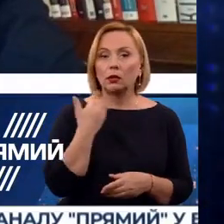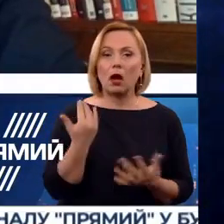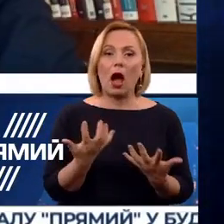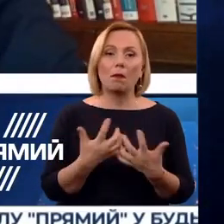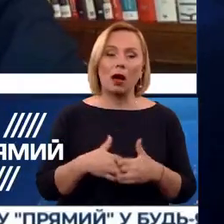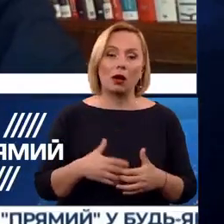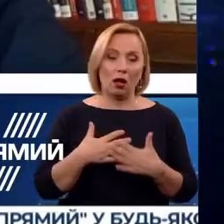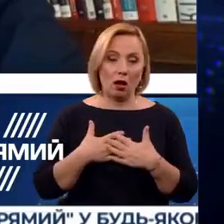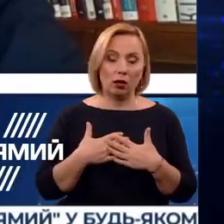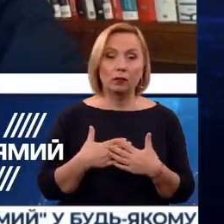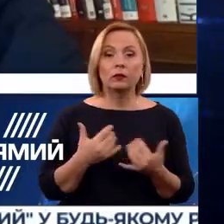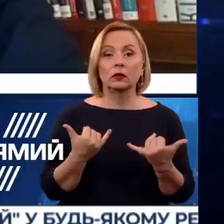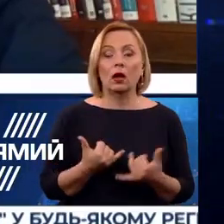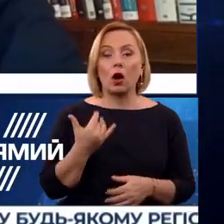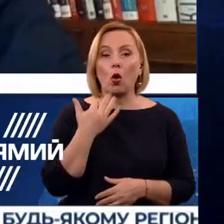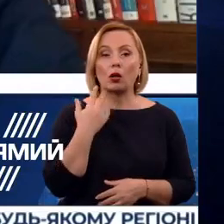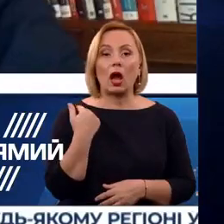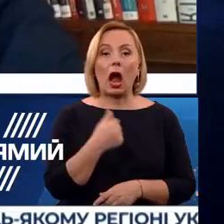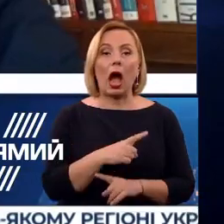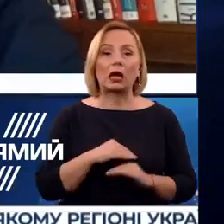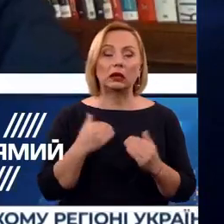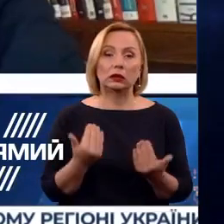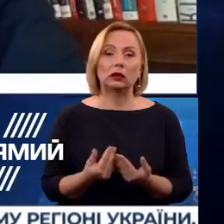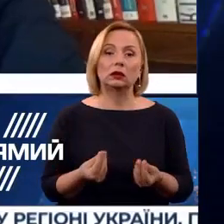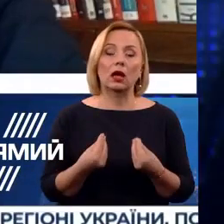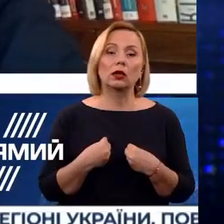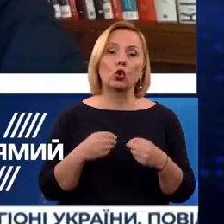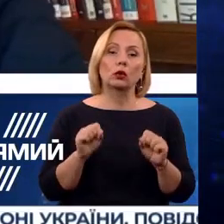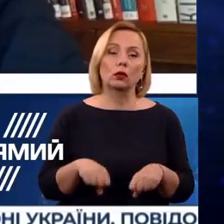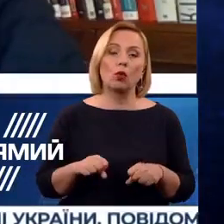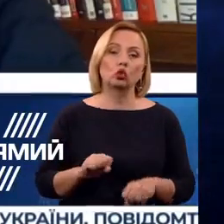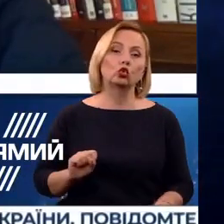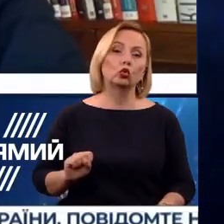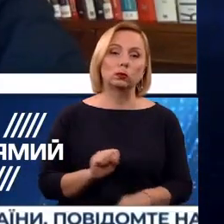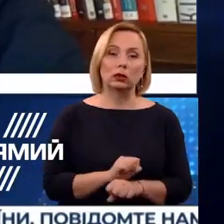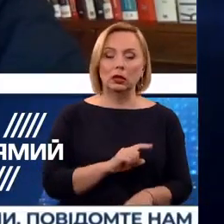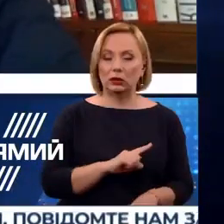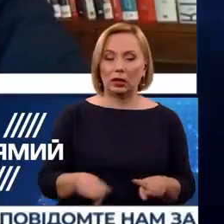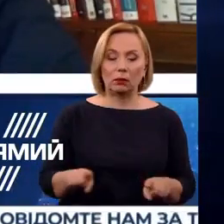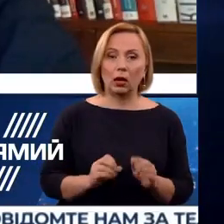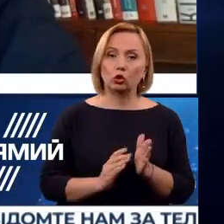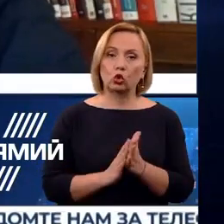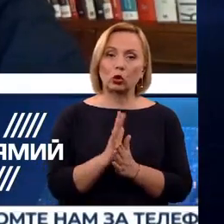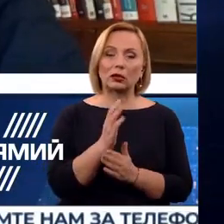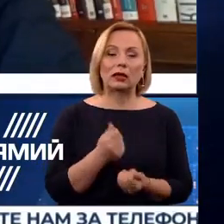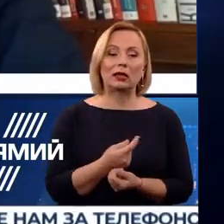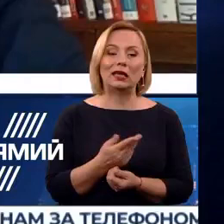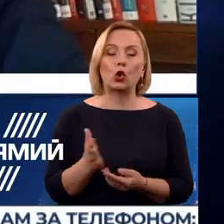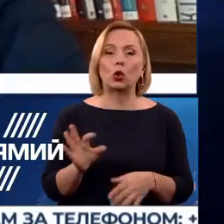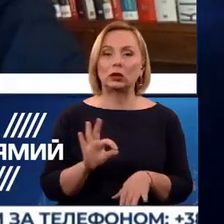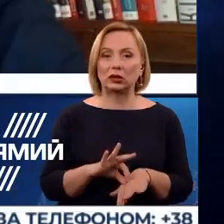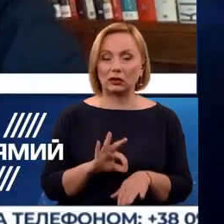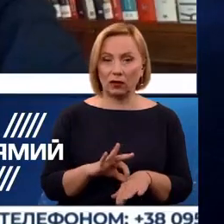вентиляції легень. От зараз, коли карантинні заходи дають можливість зупинити стрімке розростання кількості